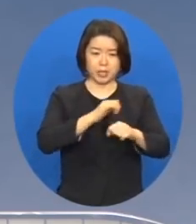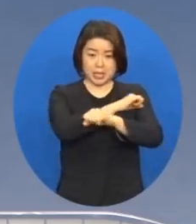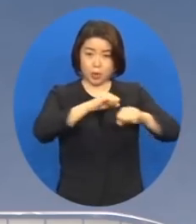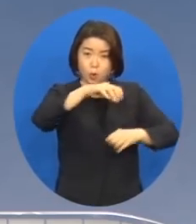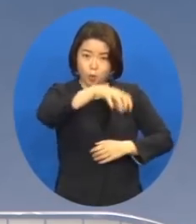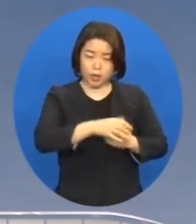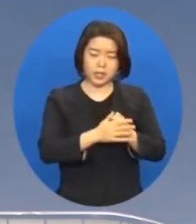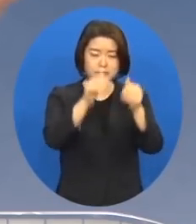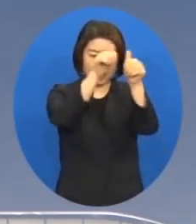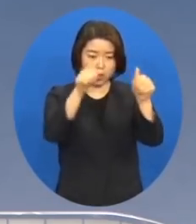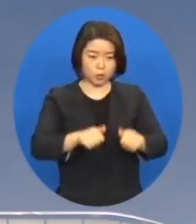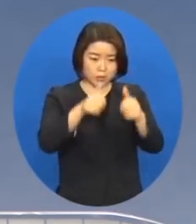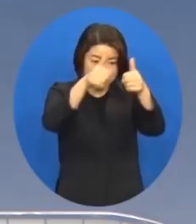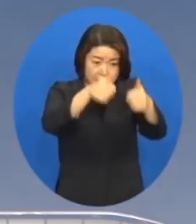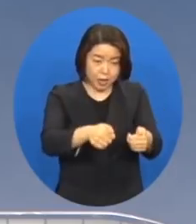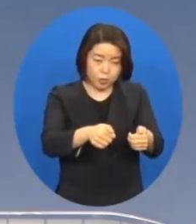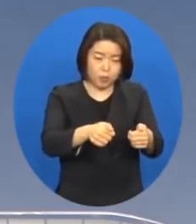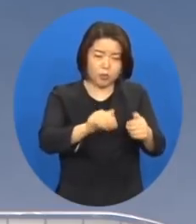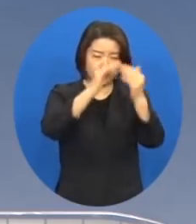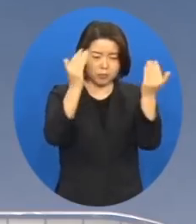숭배하고 그들이 다 죽은 거예요.